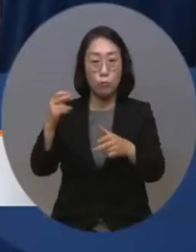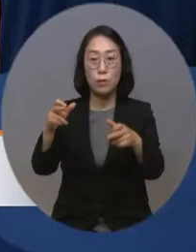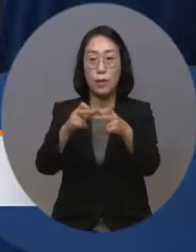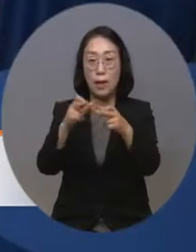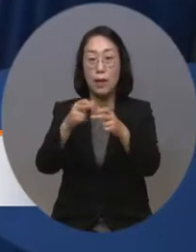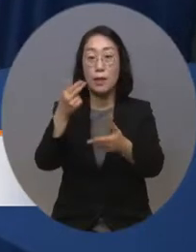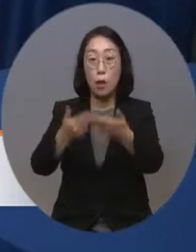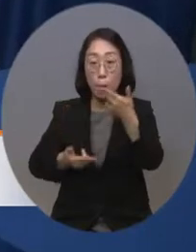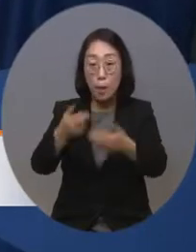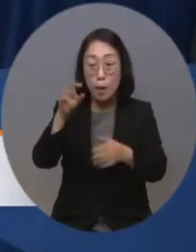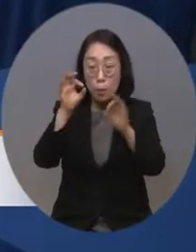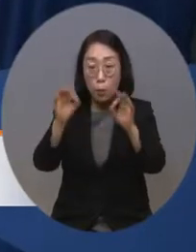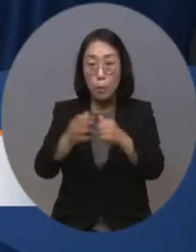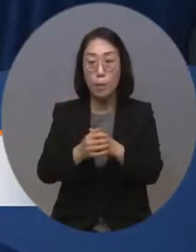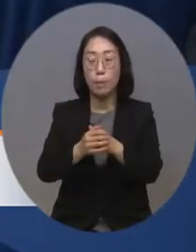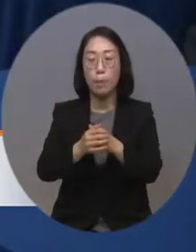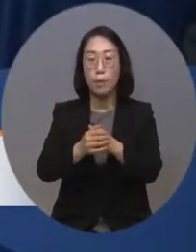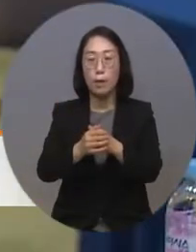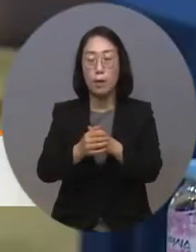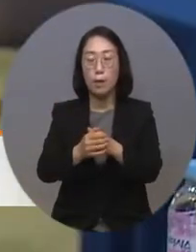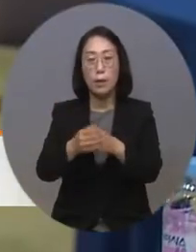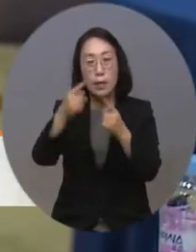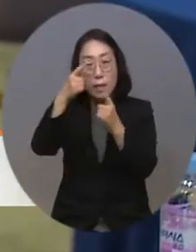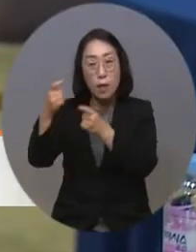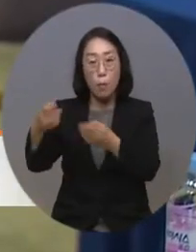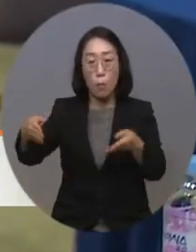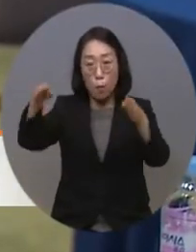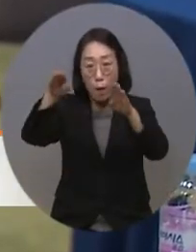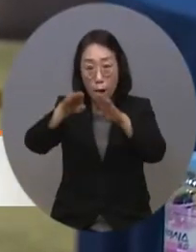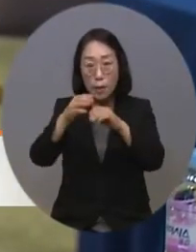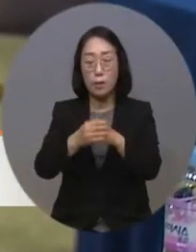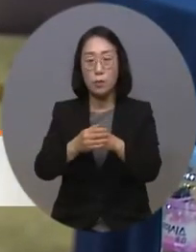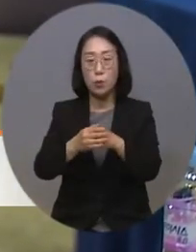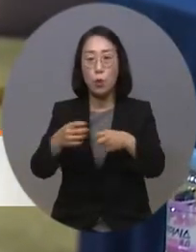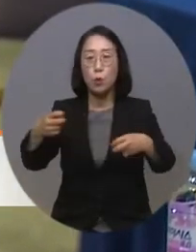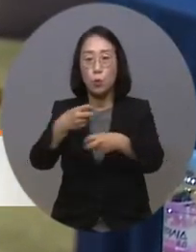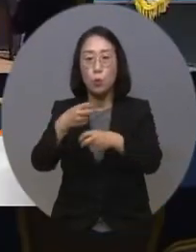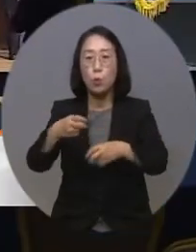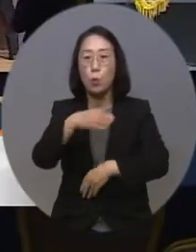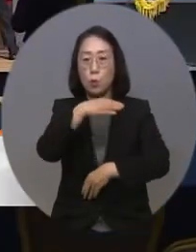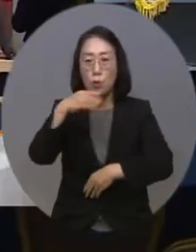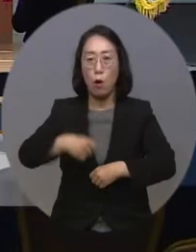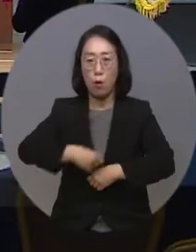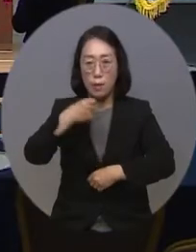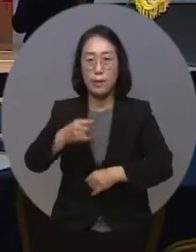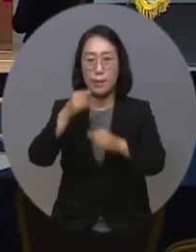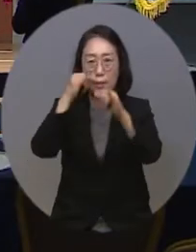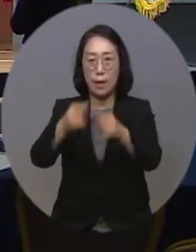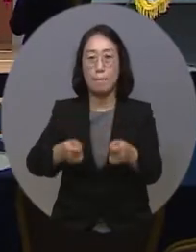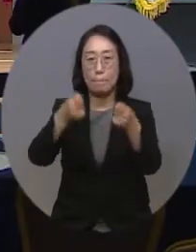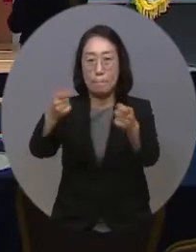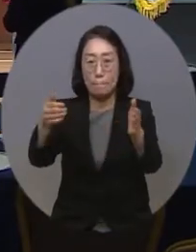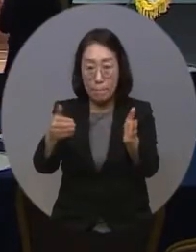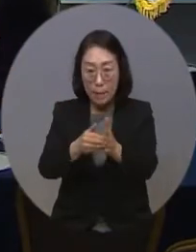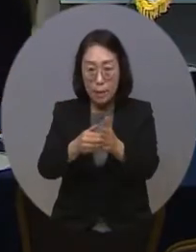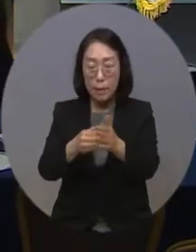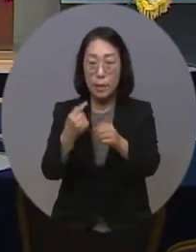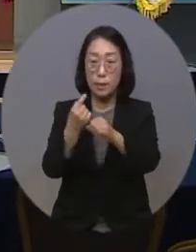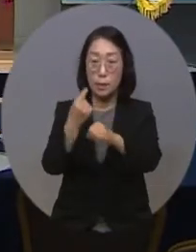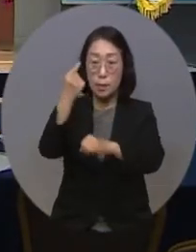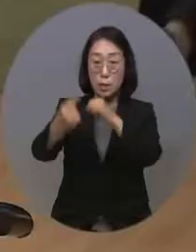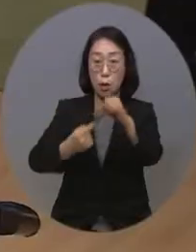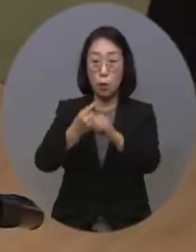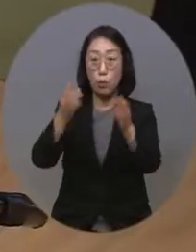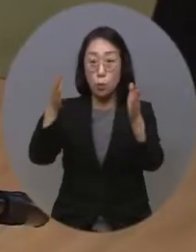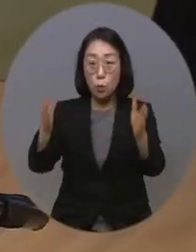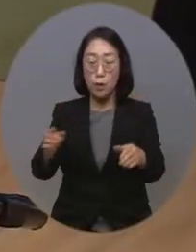기념관 컨벤션홀에서 2022 교통정의상 시상식을 개최했습니다. 교통정의상은 전년도 한 해 동안